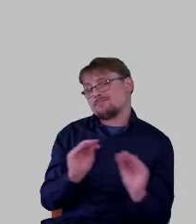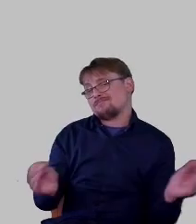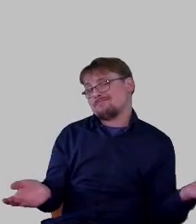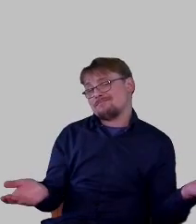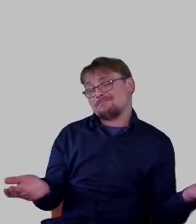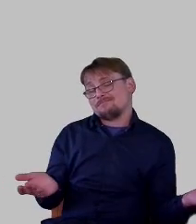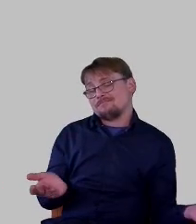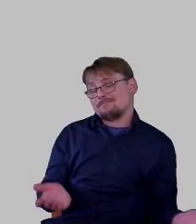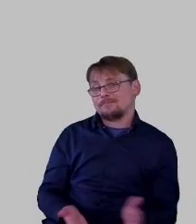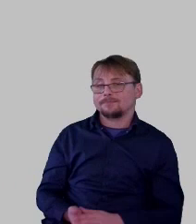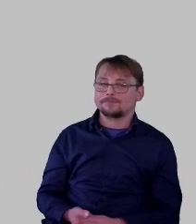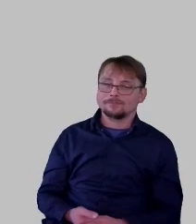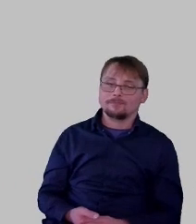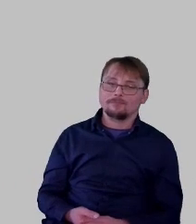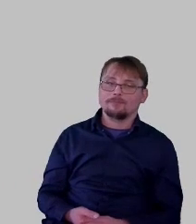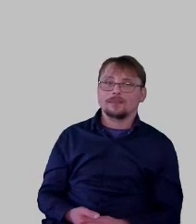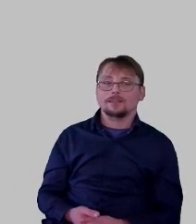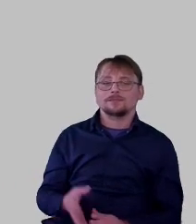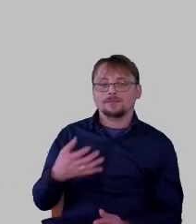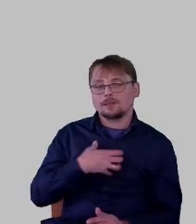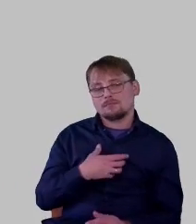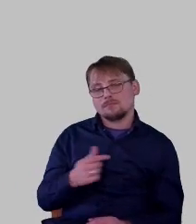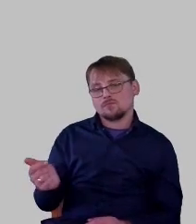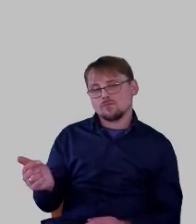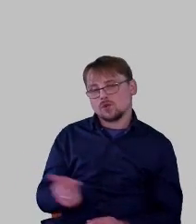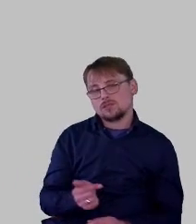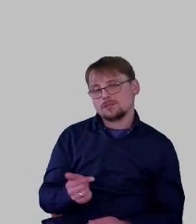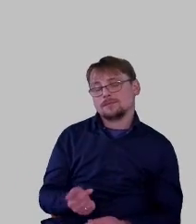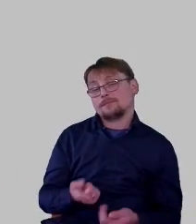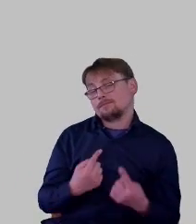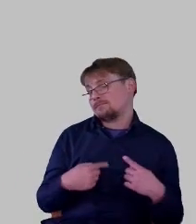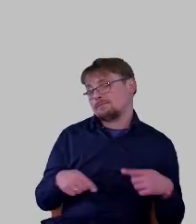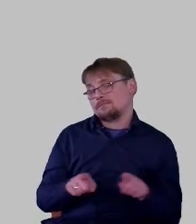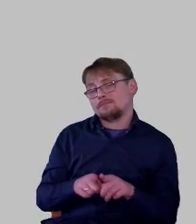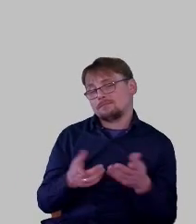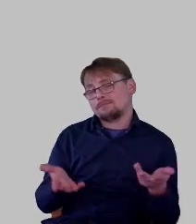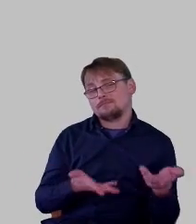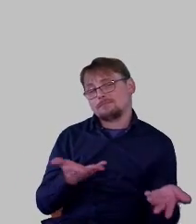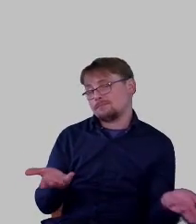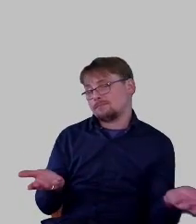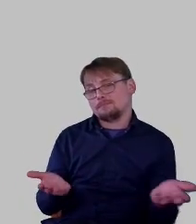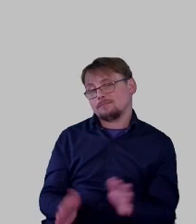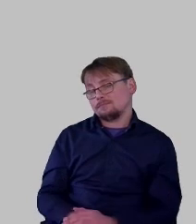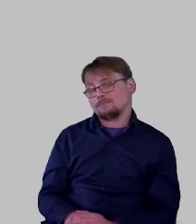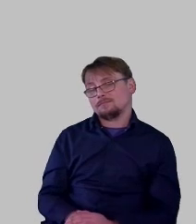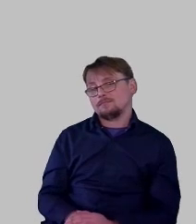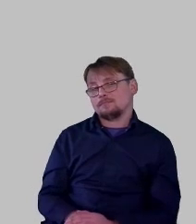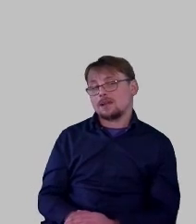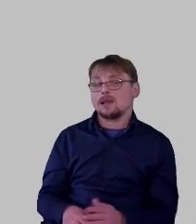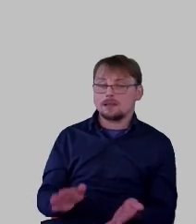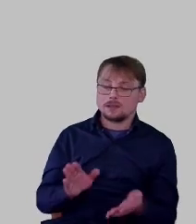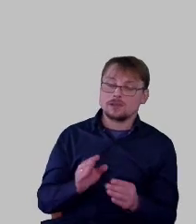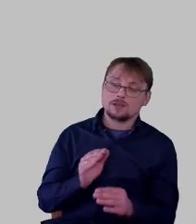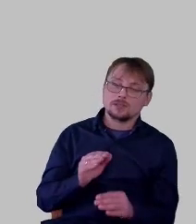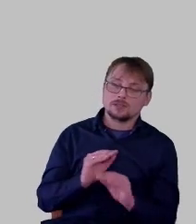obligują organy prowadzące szkół, a także samych dyrektorów szkół do realizacji, do zapewnienia warunków kształcenia specjalnego